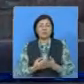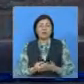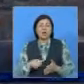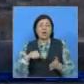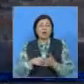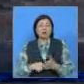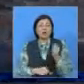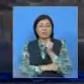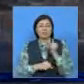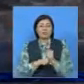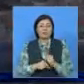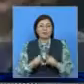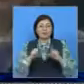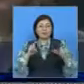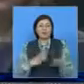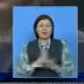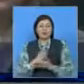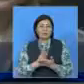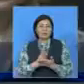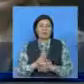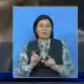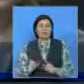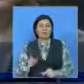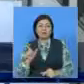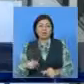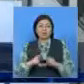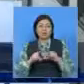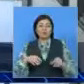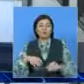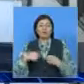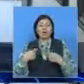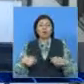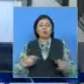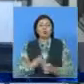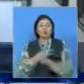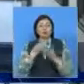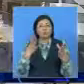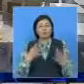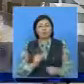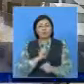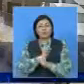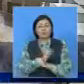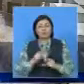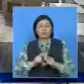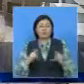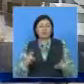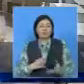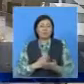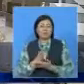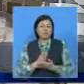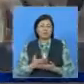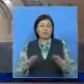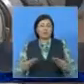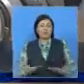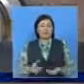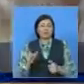коснется сотрудников заведений по оказанию услуг населению, объектов торговли, культуры и досуга, объектов сферы оказания услуг по